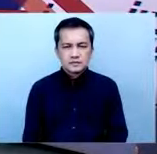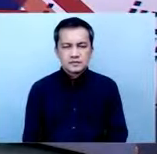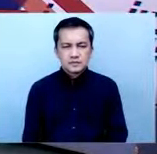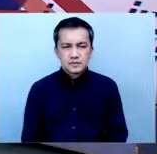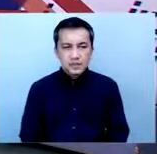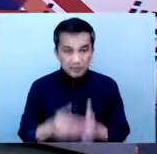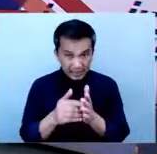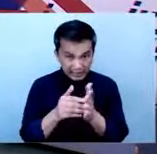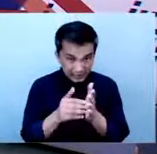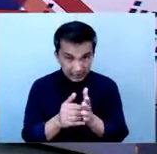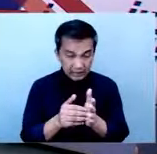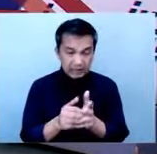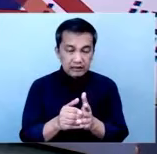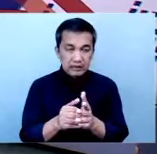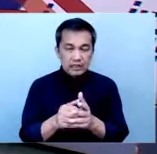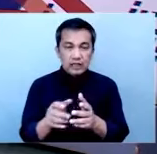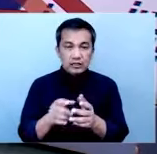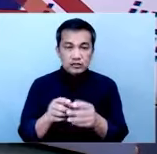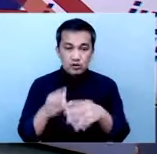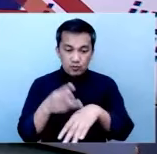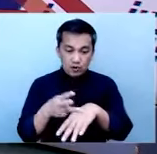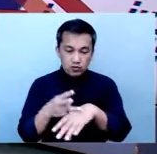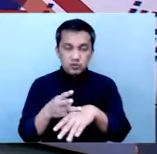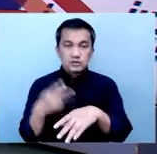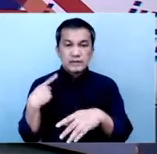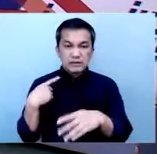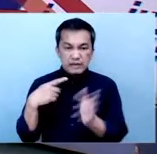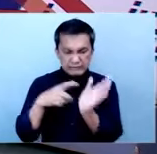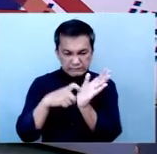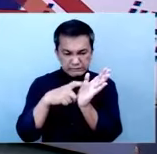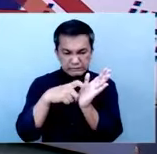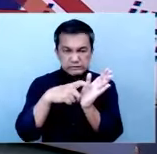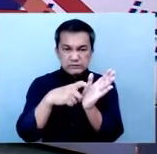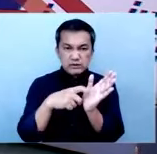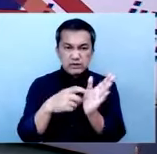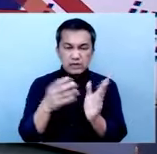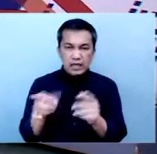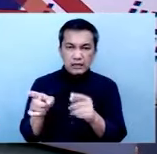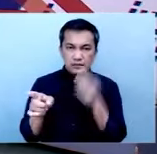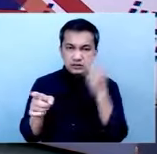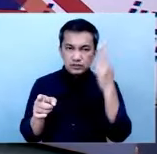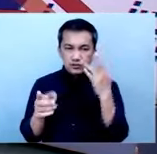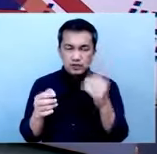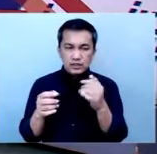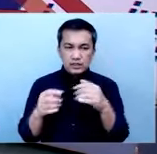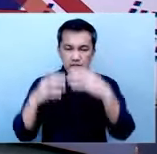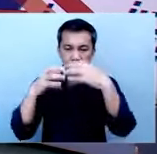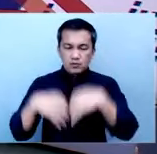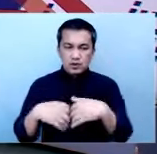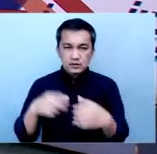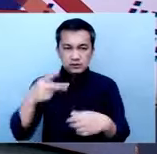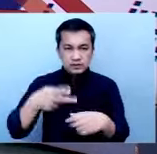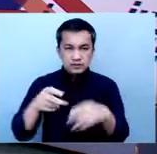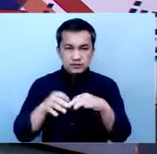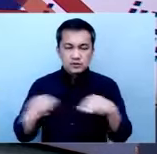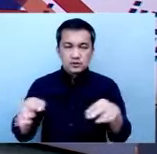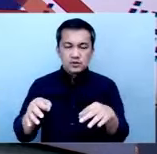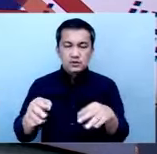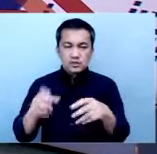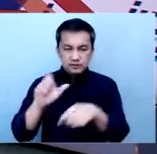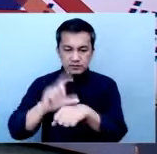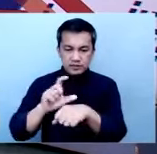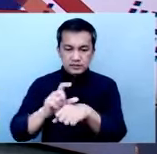Marupok at inaanay na ang mga kahoy. Yan ang isa sa matuturong dahilan kung bakit gumuho ang ikalawang palapag ng simbahan sa San Jose del Monte sa